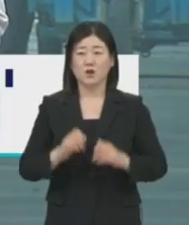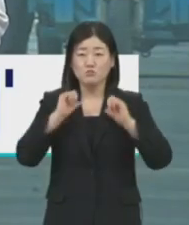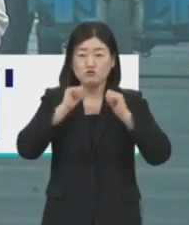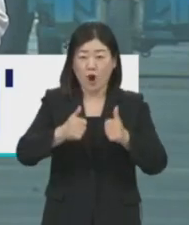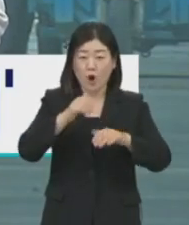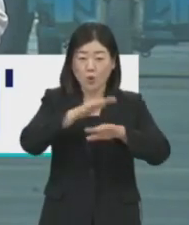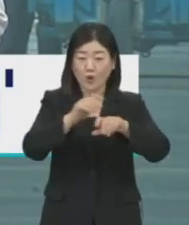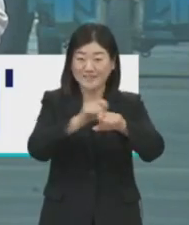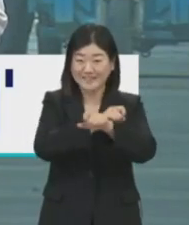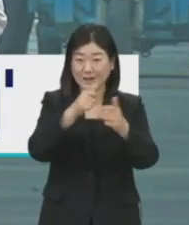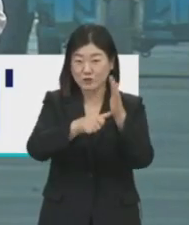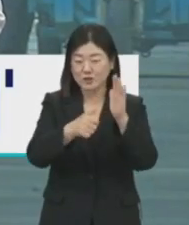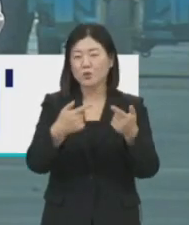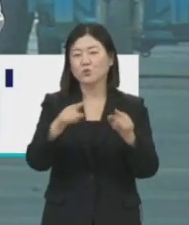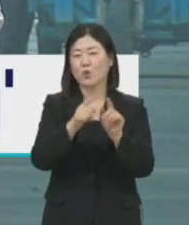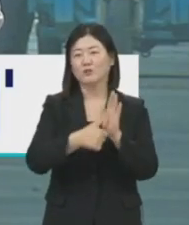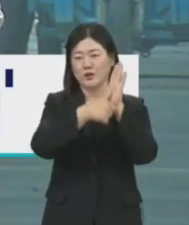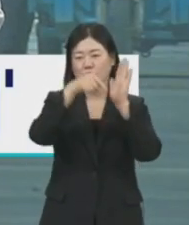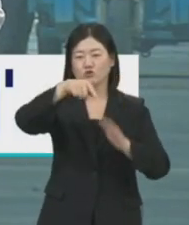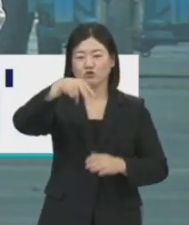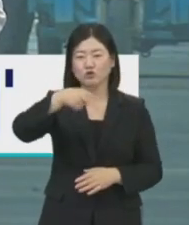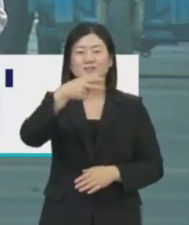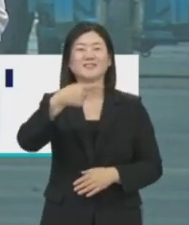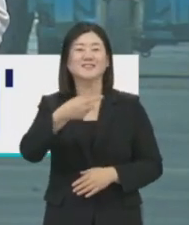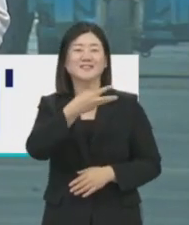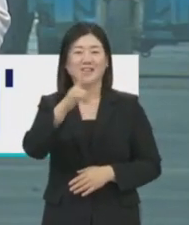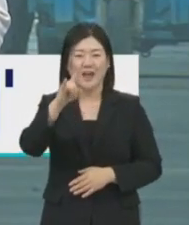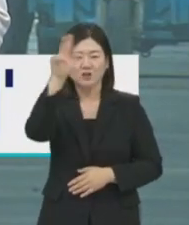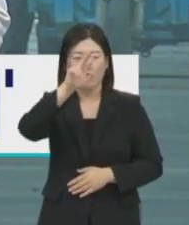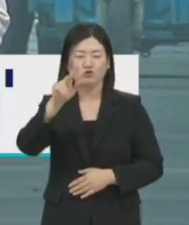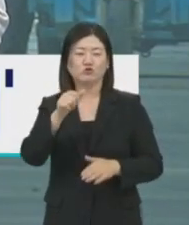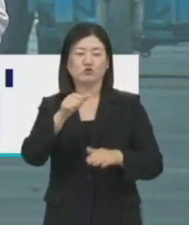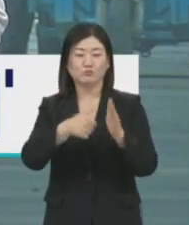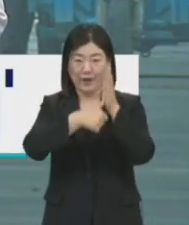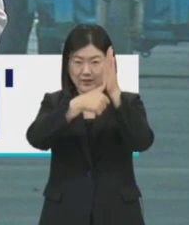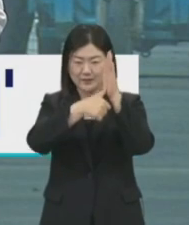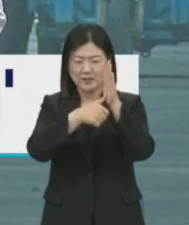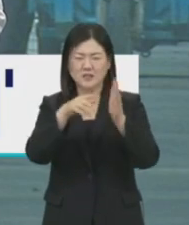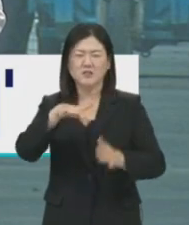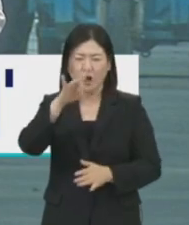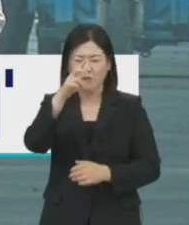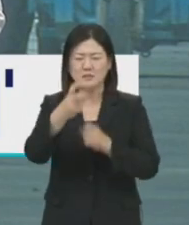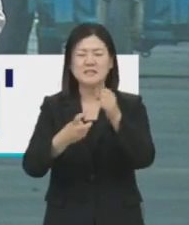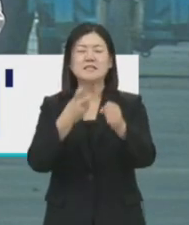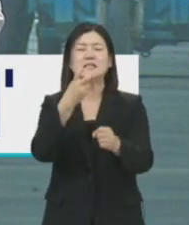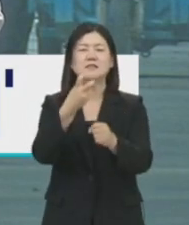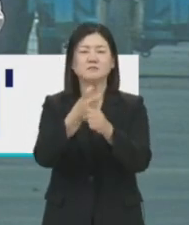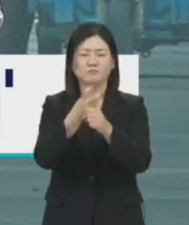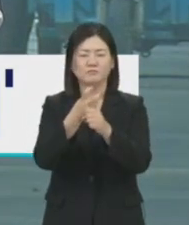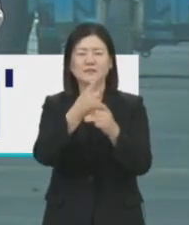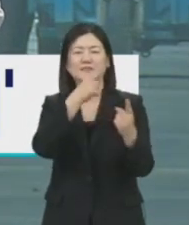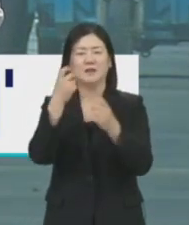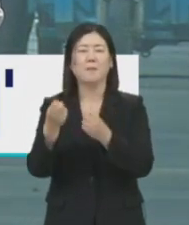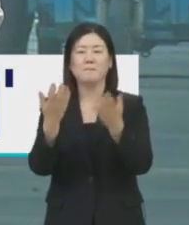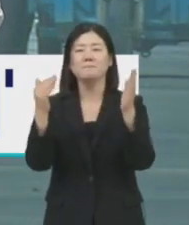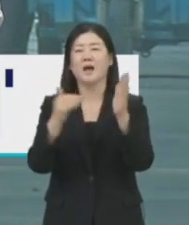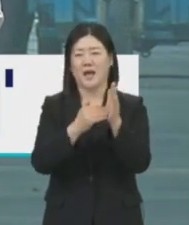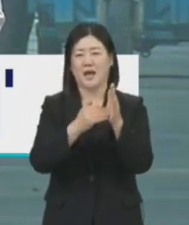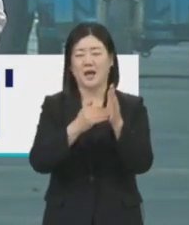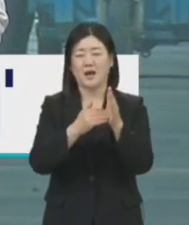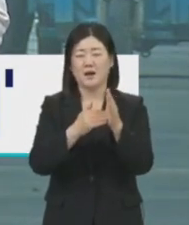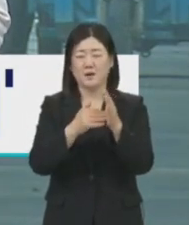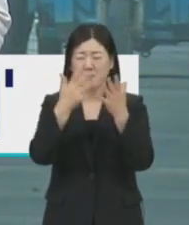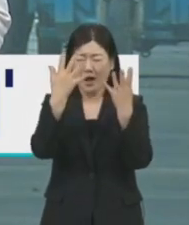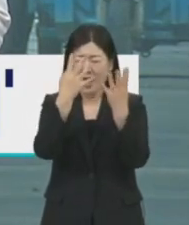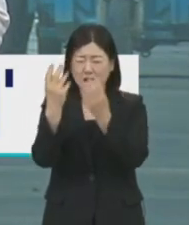부여군의 농특산물 공동 브랜드 굿드레가 전국 농산물 브랜드 가운데 처음으로 출범 20주년을 맞았습니다.